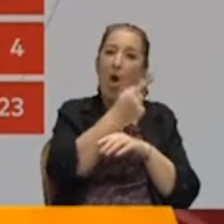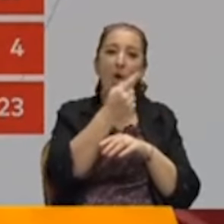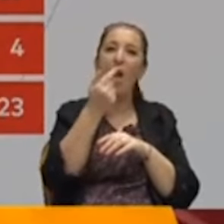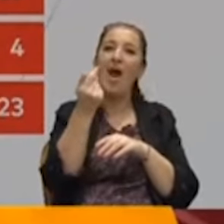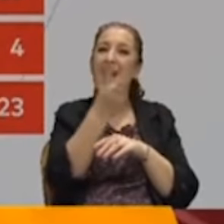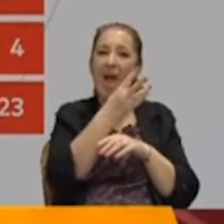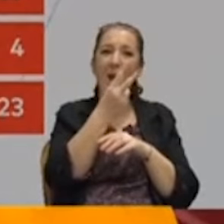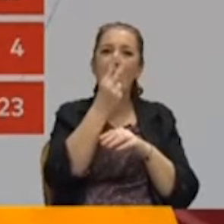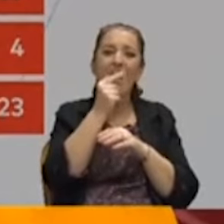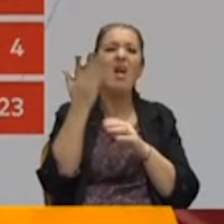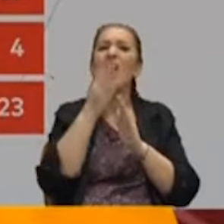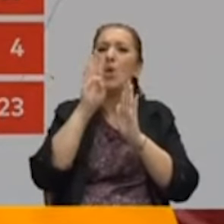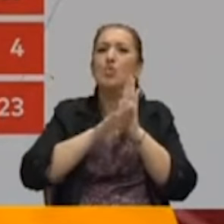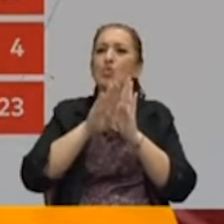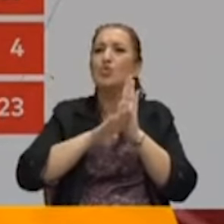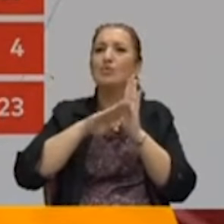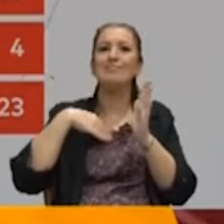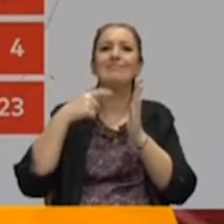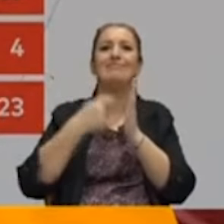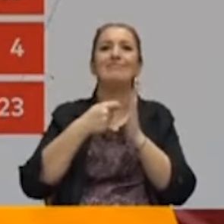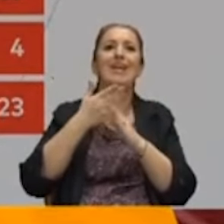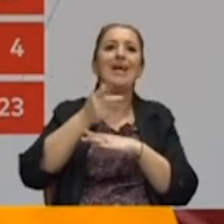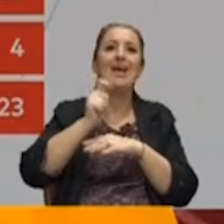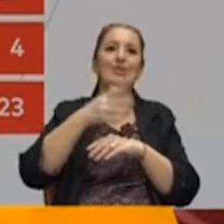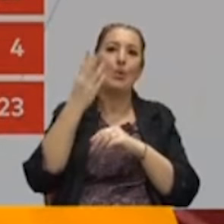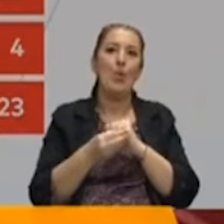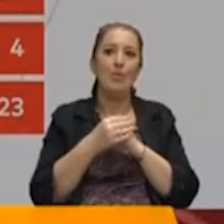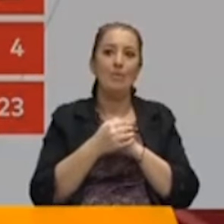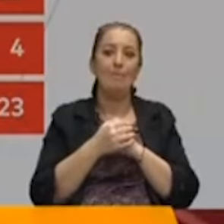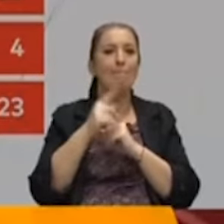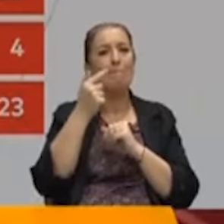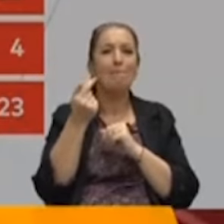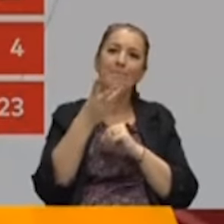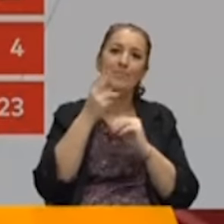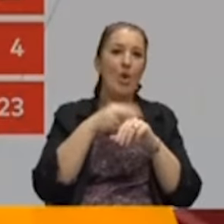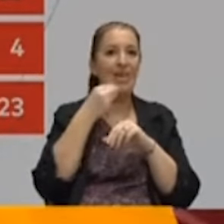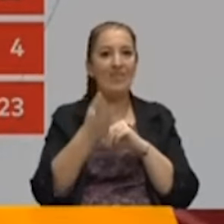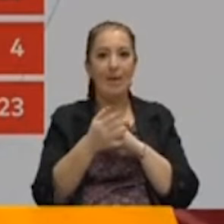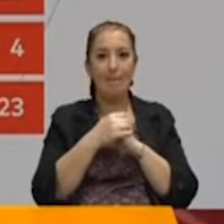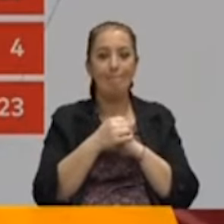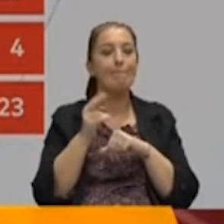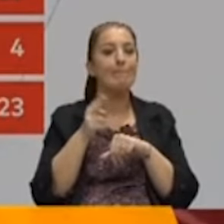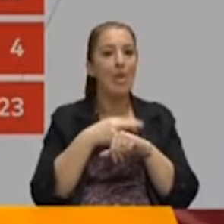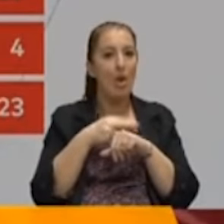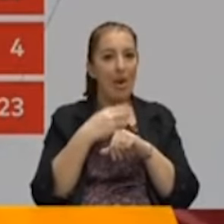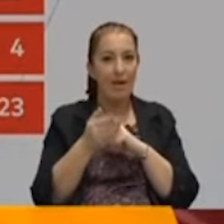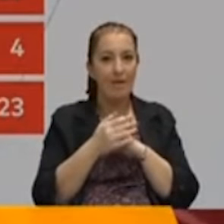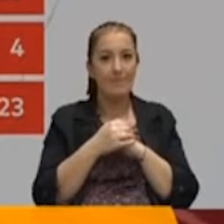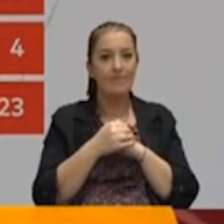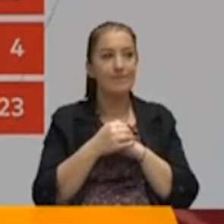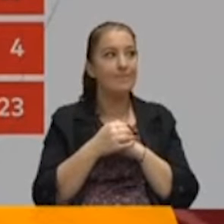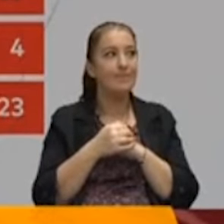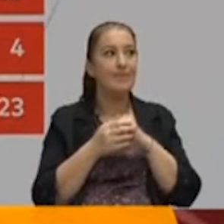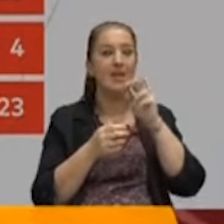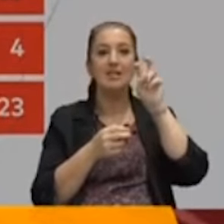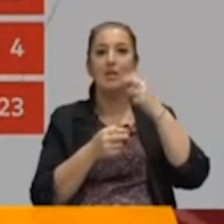altında fiyatlarla gerçekleştirmeyi başardık. Birkaç örnek vereyim size. Örneğin